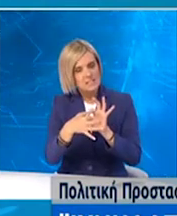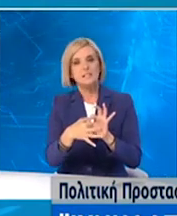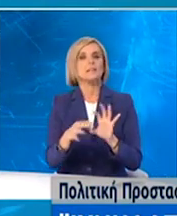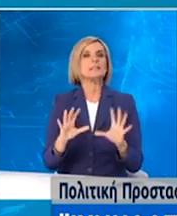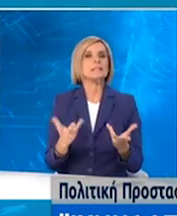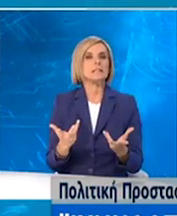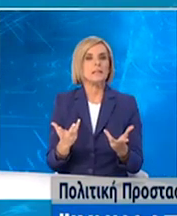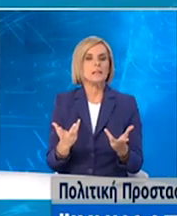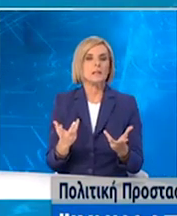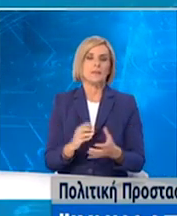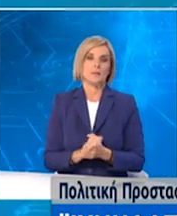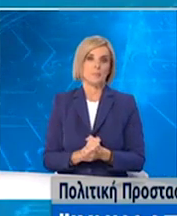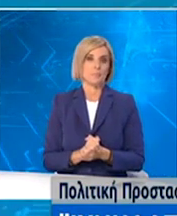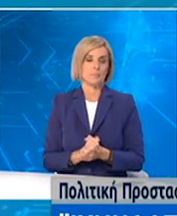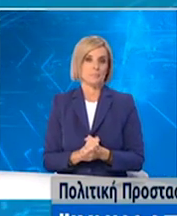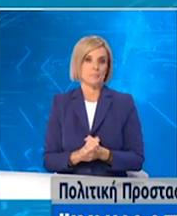βαθμό,